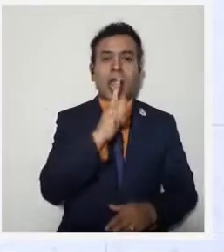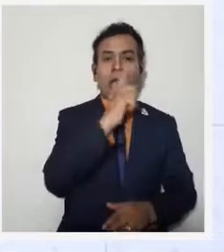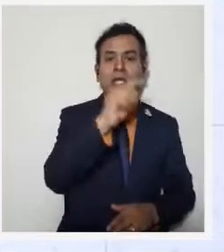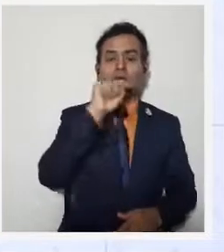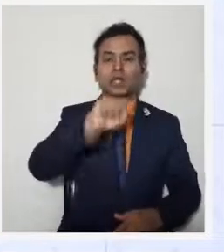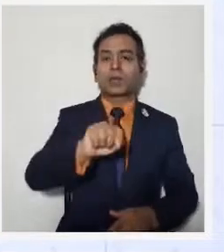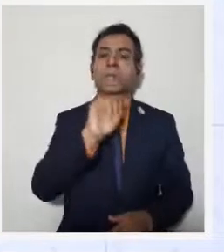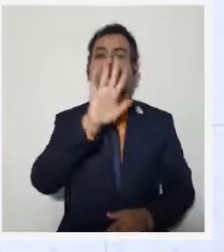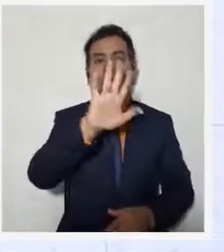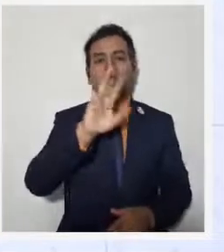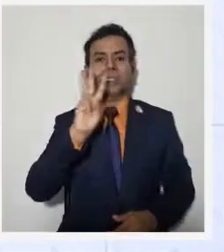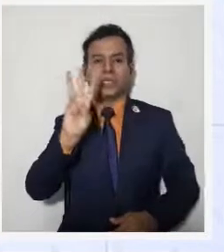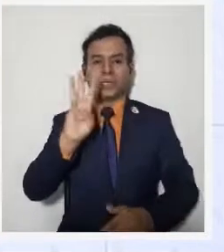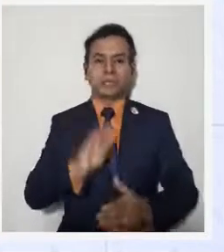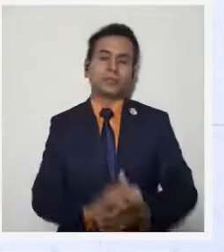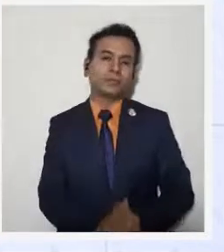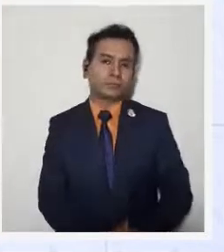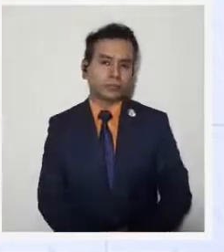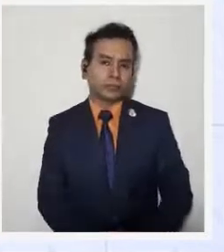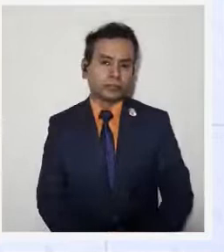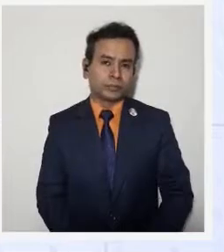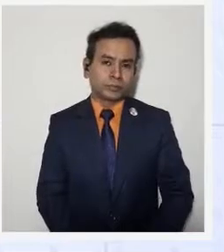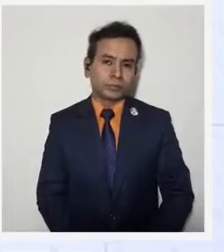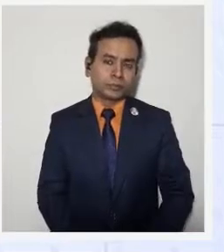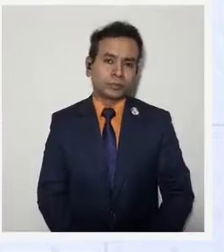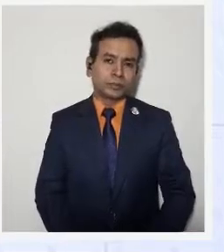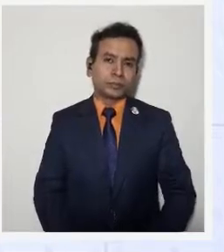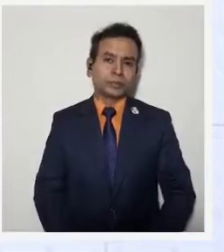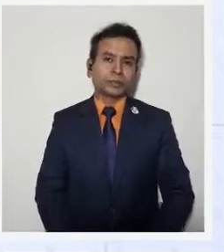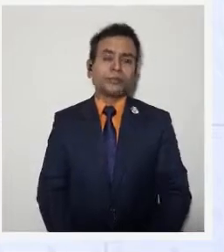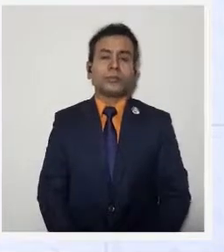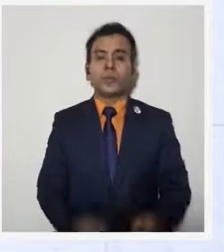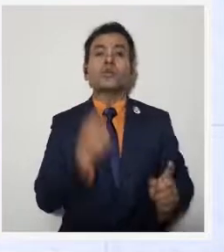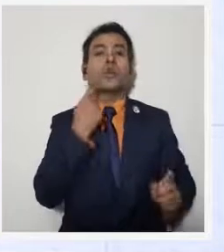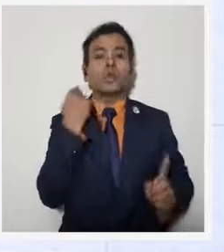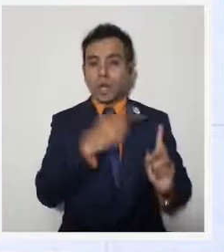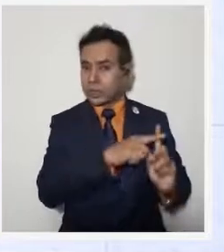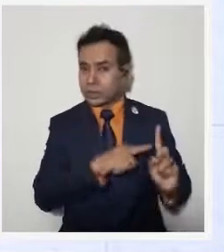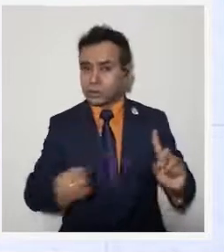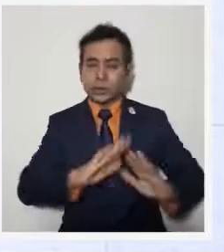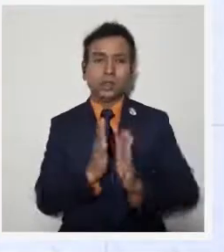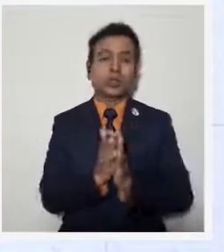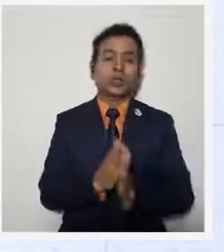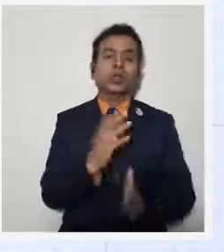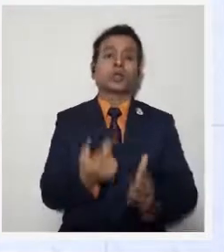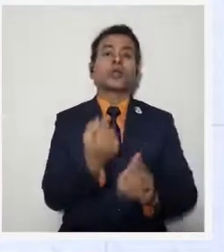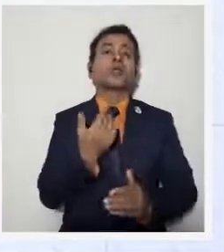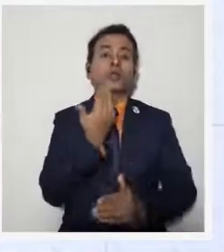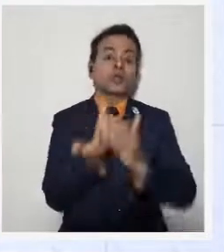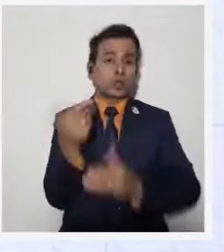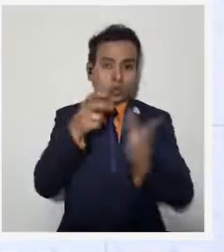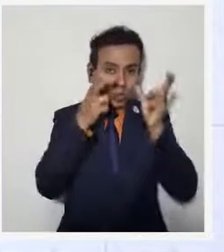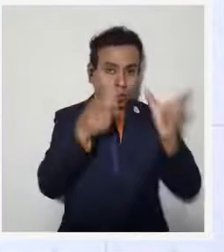18.52 এবং মৃত্যুর শনাক্ত বিবেচনায় মৃত্যুর হার 1.53।